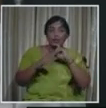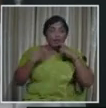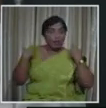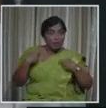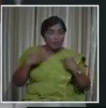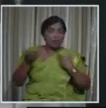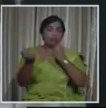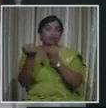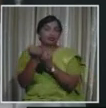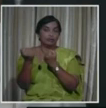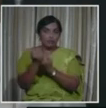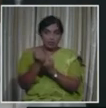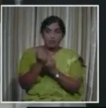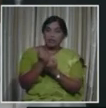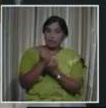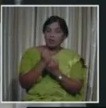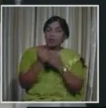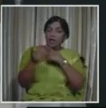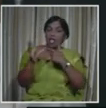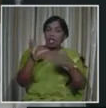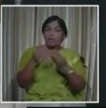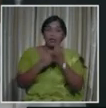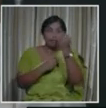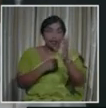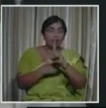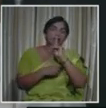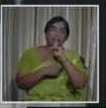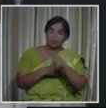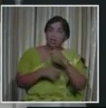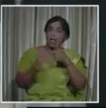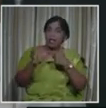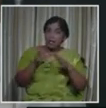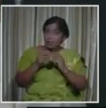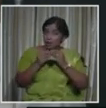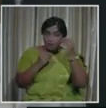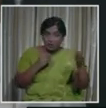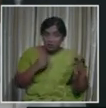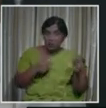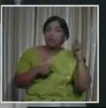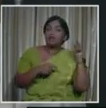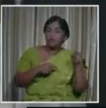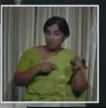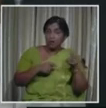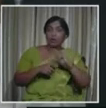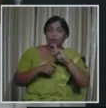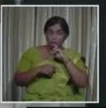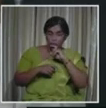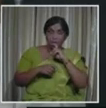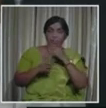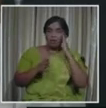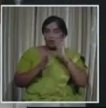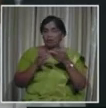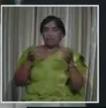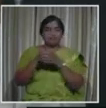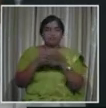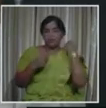කණ්ඩායමකුත් ඉන්නවා. ඒ වෙනුවෙන් පෙනී ඉඳලා ඔවුන්ට අප ලබා දෙන්න ඕන කියලා කියනවා. අප ලබා නොදුන්නම මෙන්න අධිකරණය ස්වාධීන නැහැ කියලා